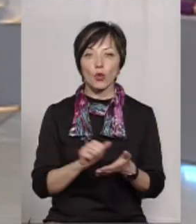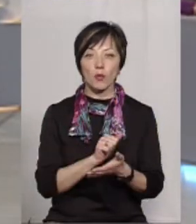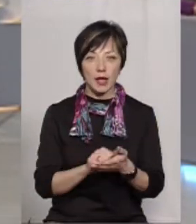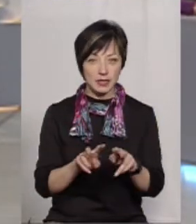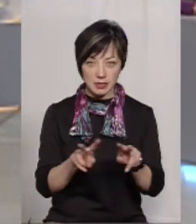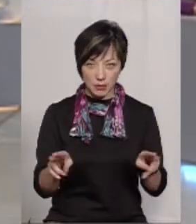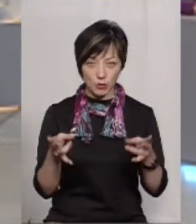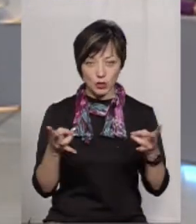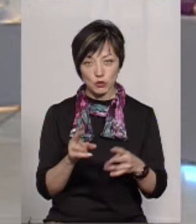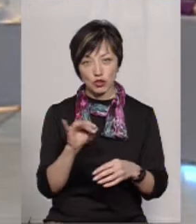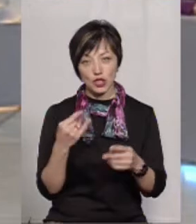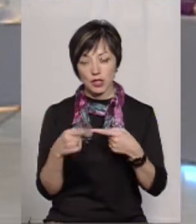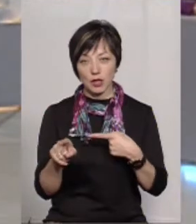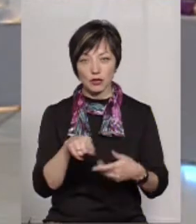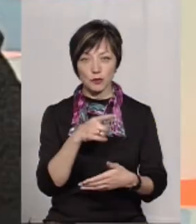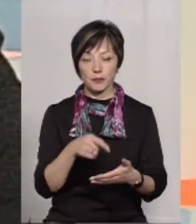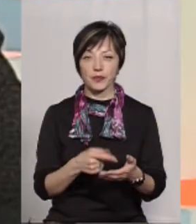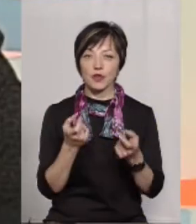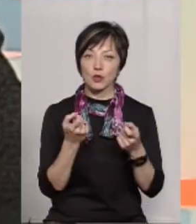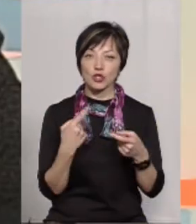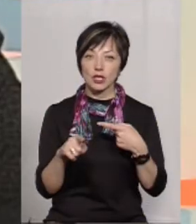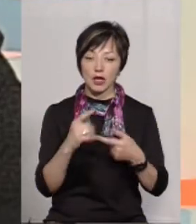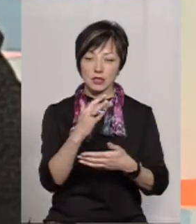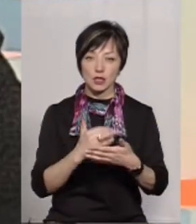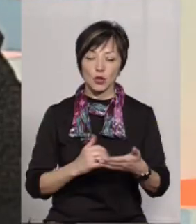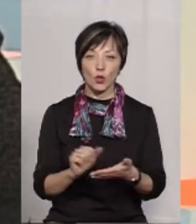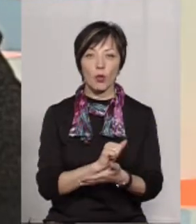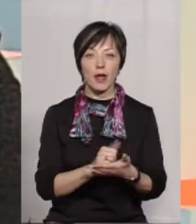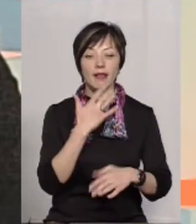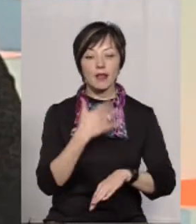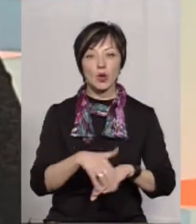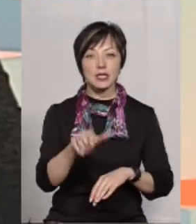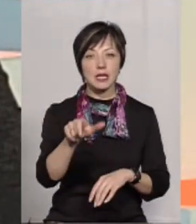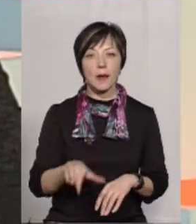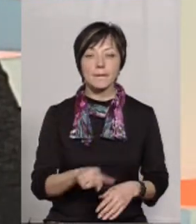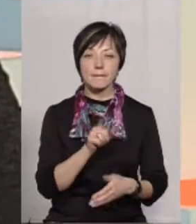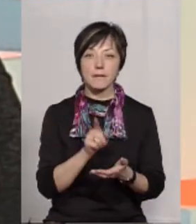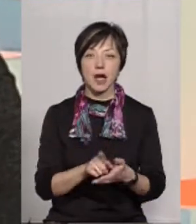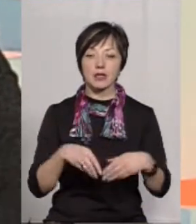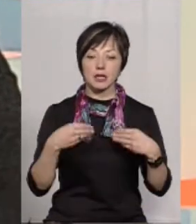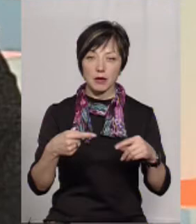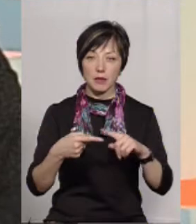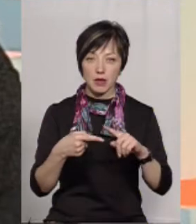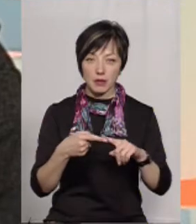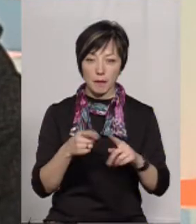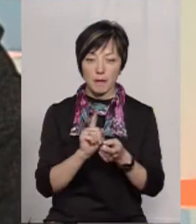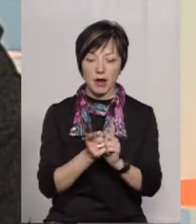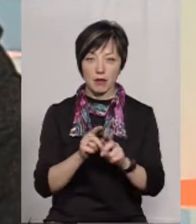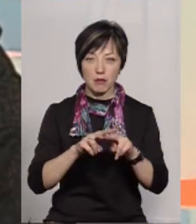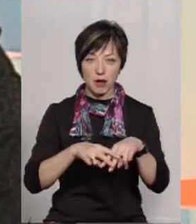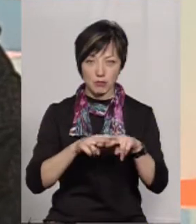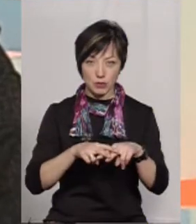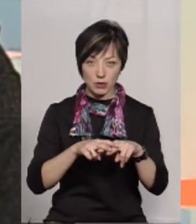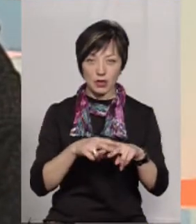Документи ті самі потрібні чи якісь інакші? Там трошки інакші документи, тому що іноземець має надати, по-перше, переклад паспорта, тому що